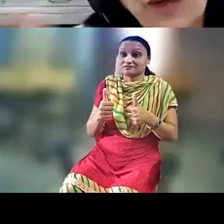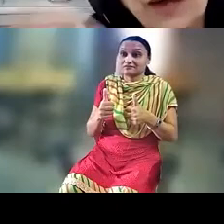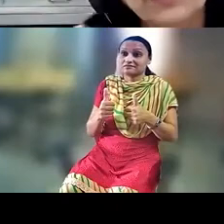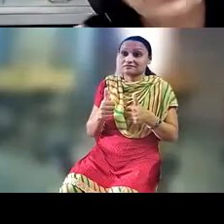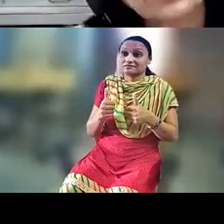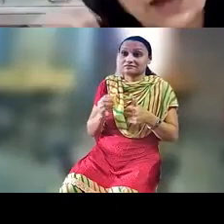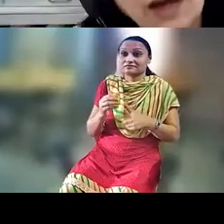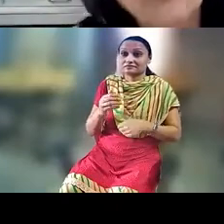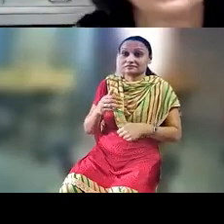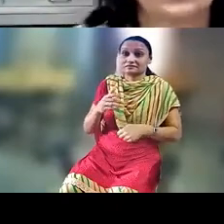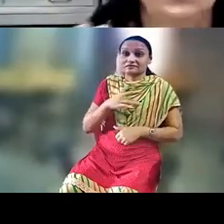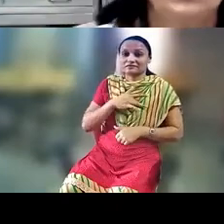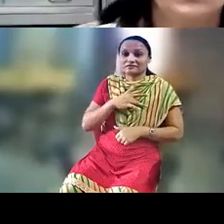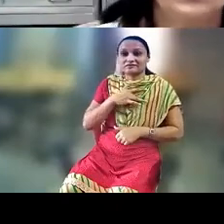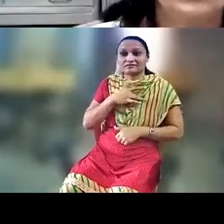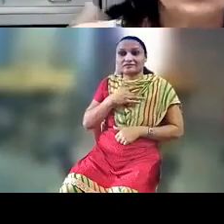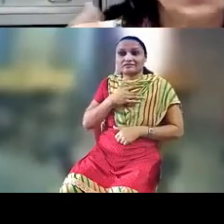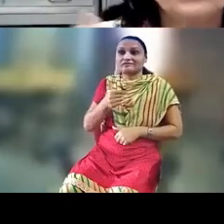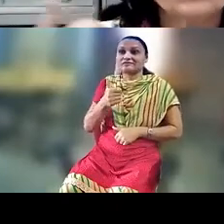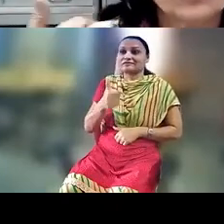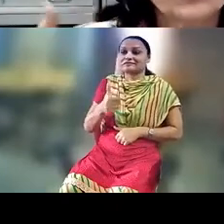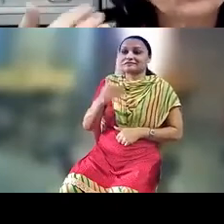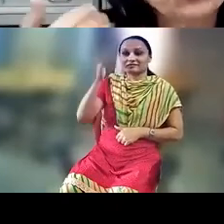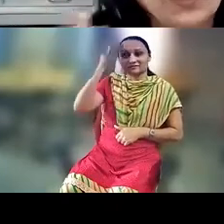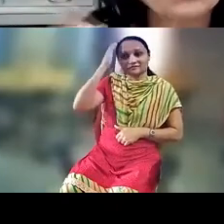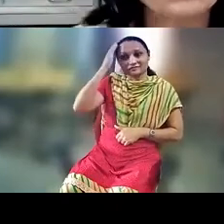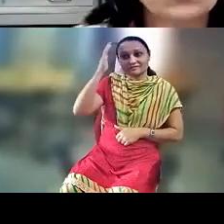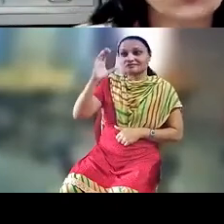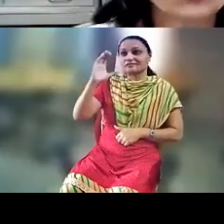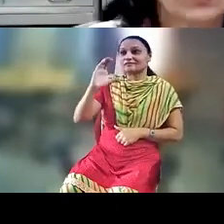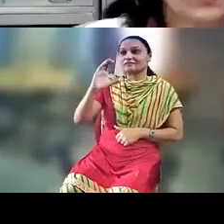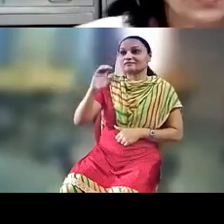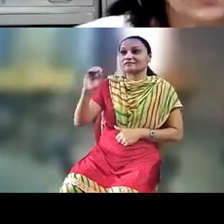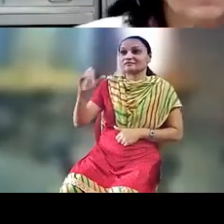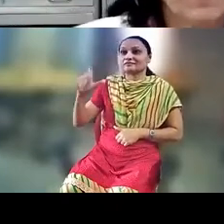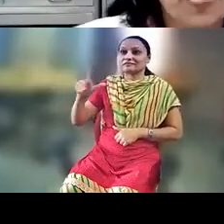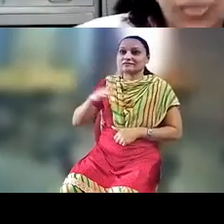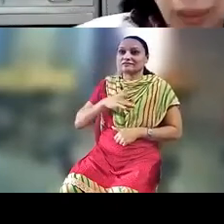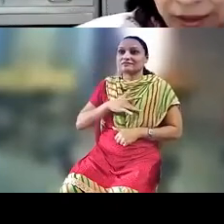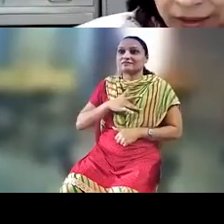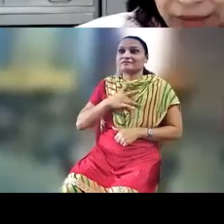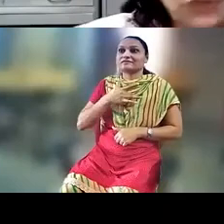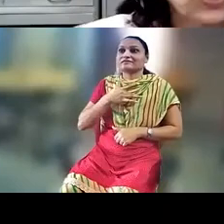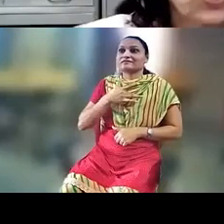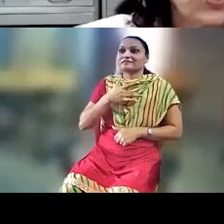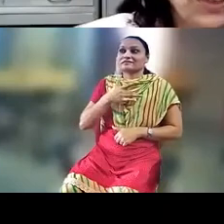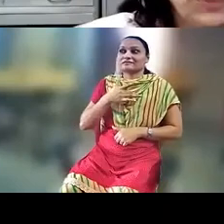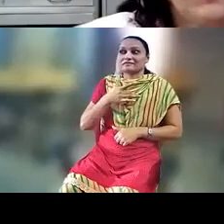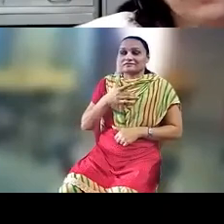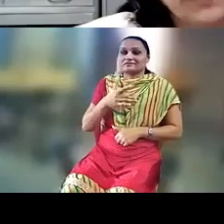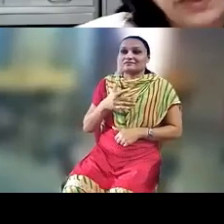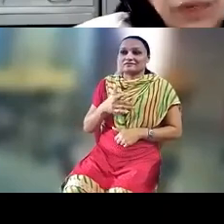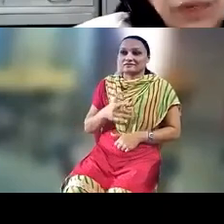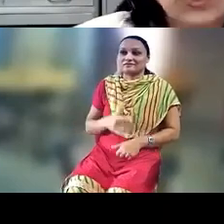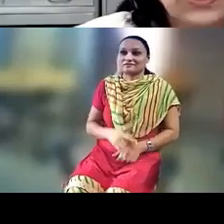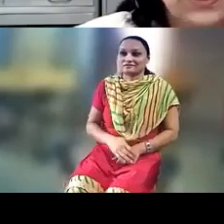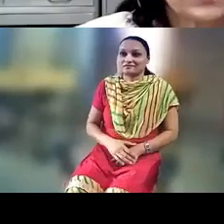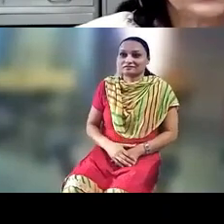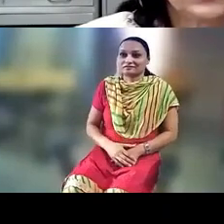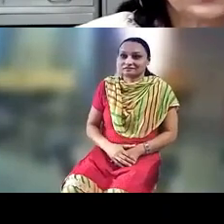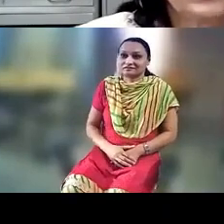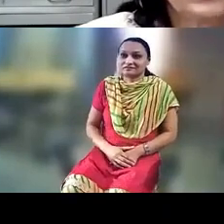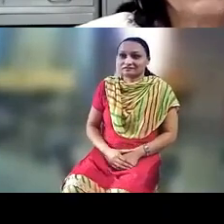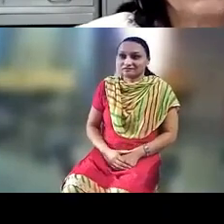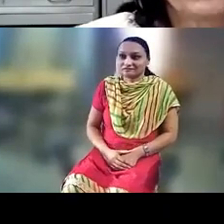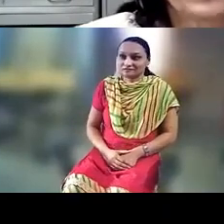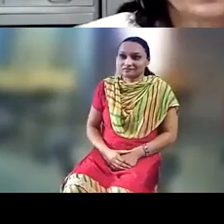गुड फैक्टर या काम करते हैं, हमें उस वक्त पे वो शांत महसूस कराते हैं। सो ये हम बच्चों के साथ कर